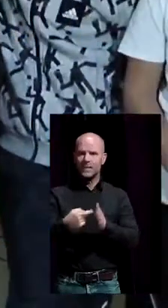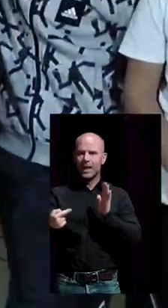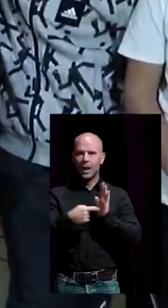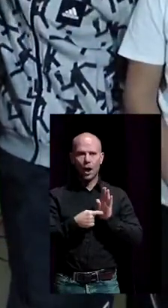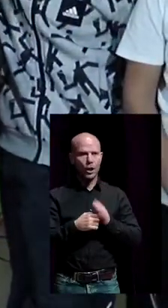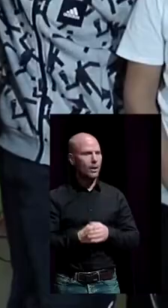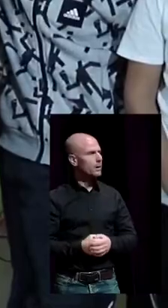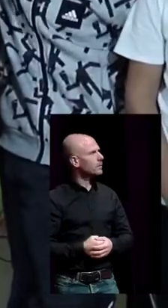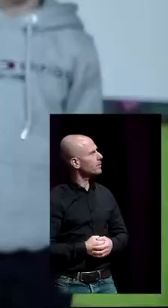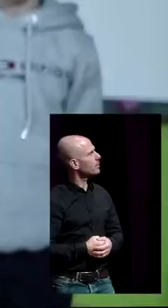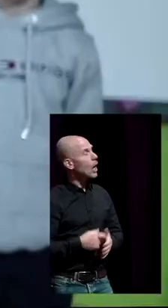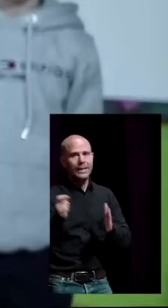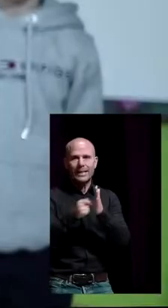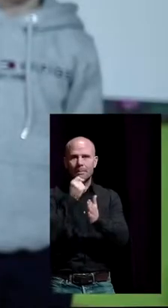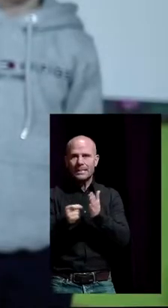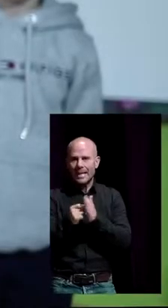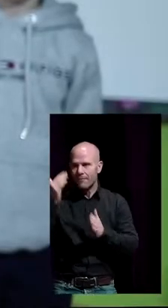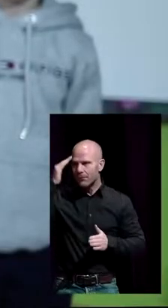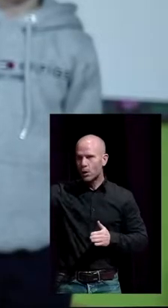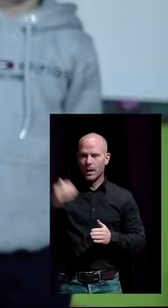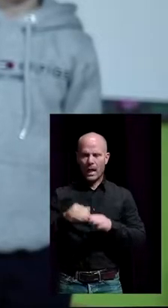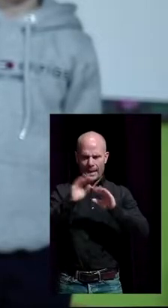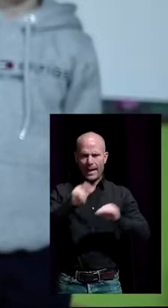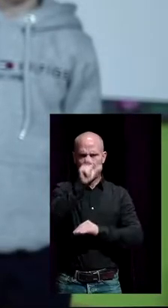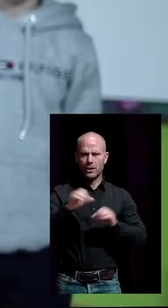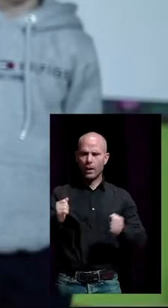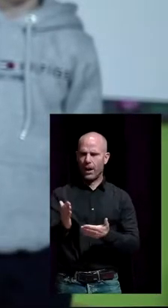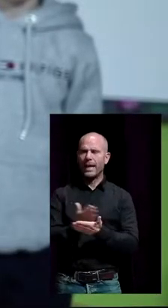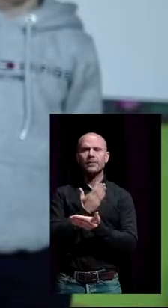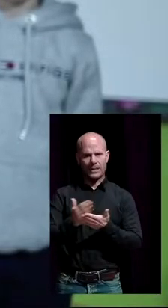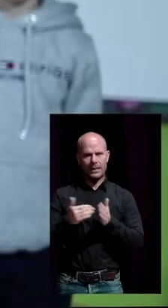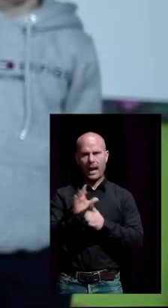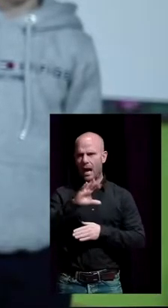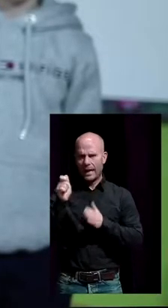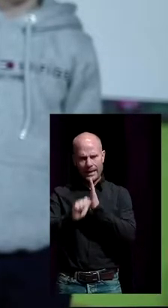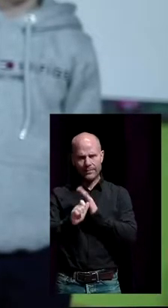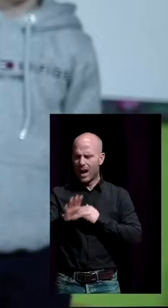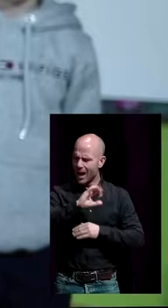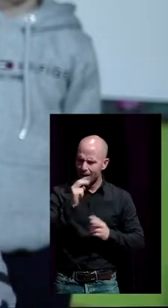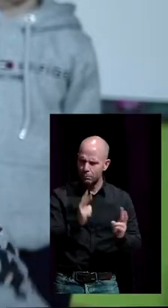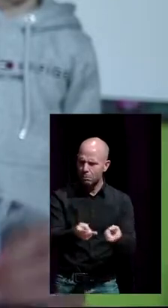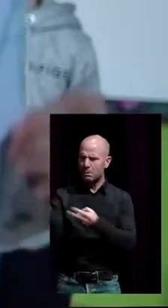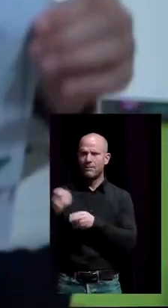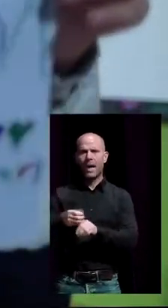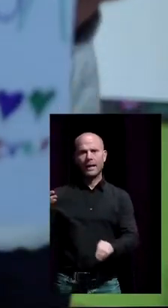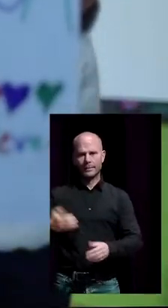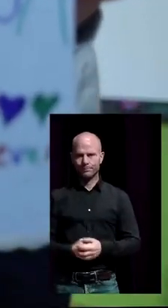er vuxna! Lärare ska vara rättvisa mot alla elever. Alla är lika värda.